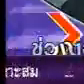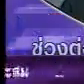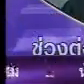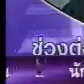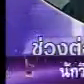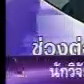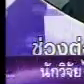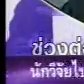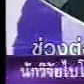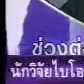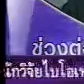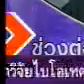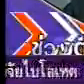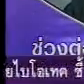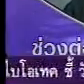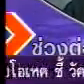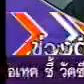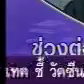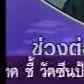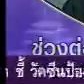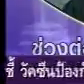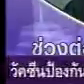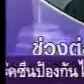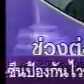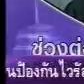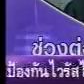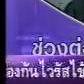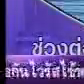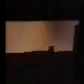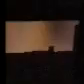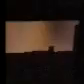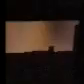ถ้าเจอดลึกรายละเอียดเนี่ยจะสามารถตีแผลได้หรือไม่สักครู่เดียว